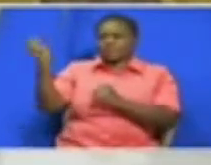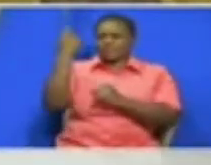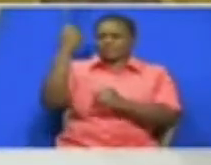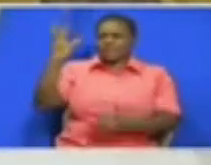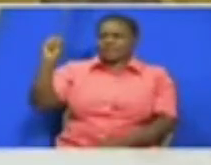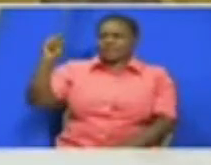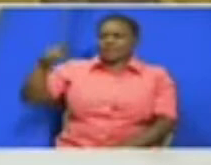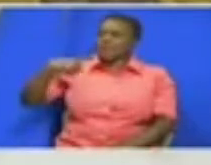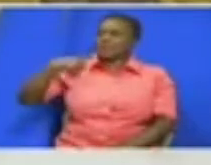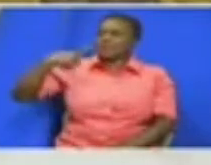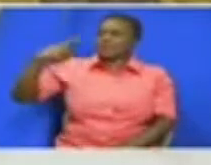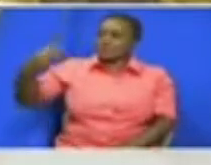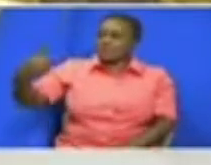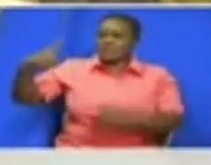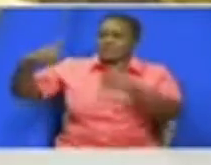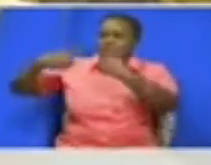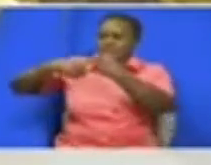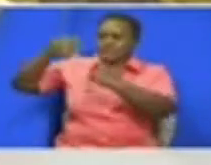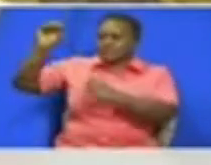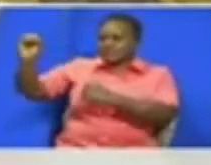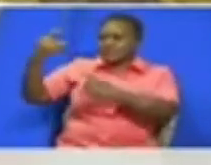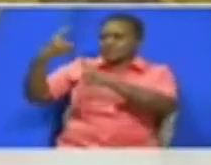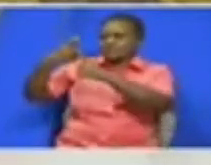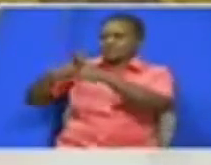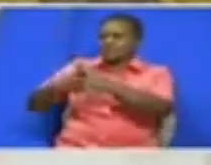160 kutoka sehemu zote za Kenya